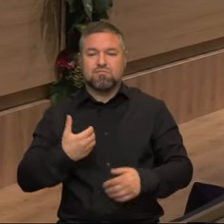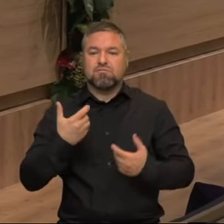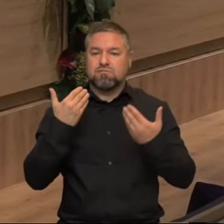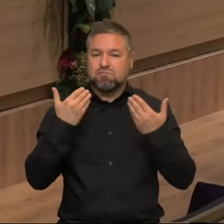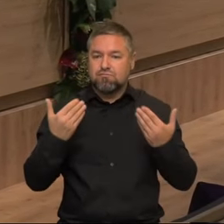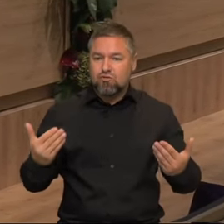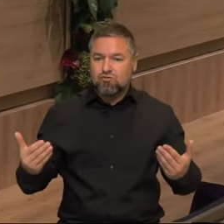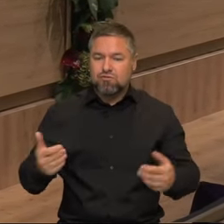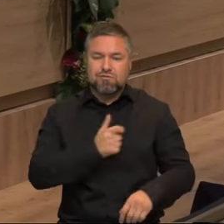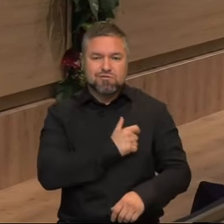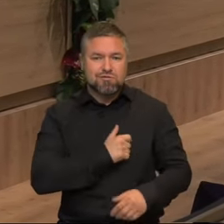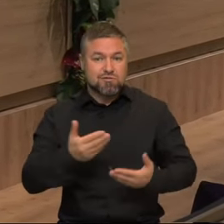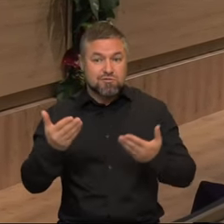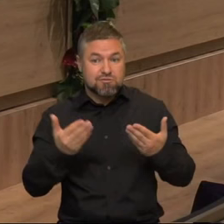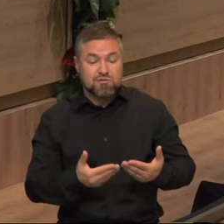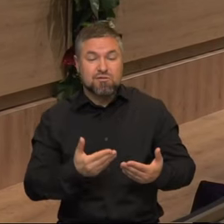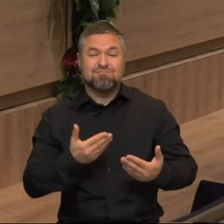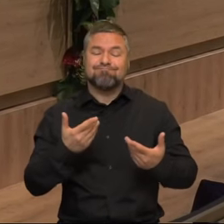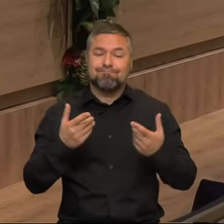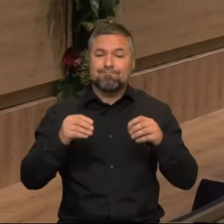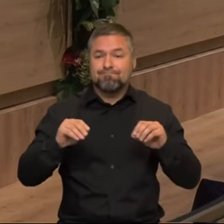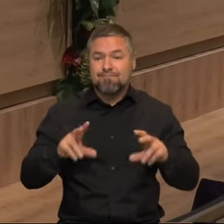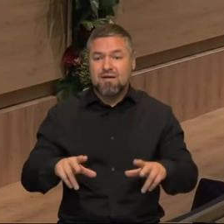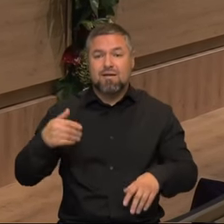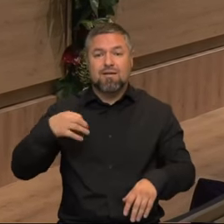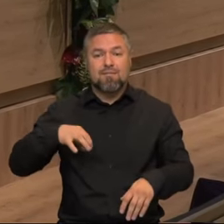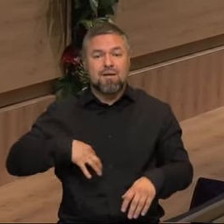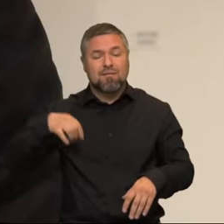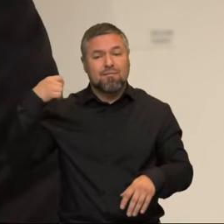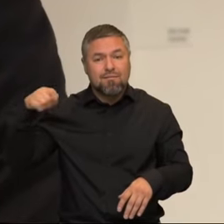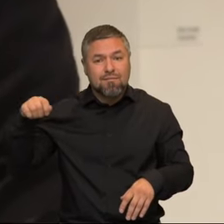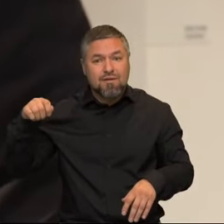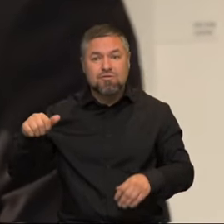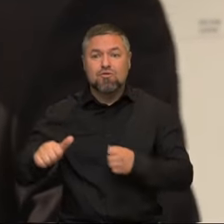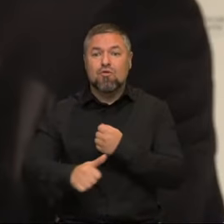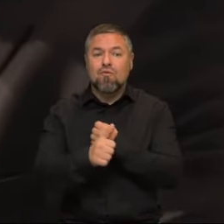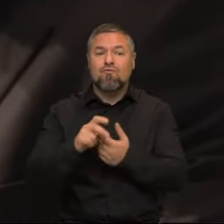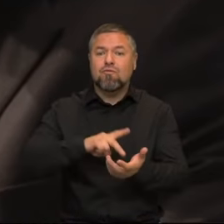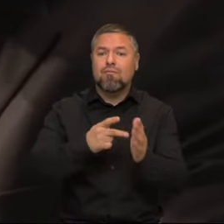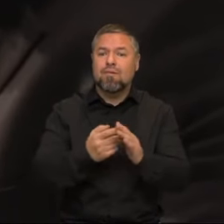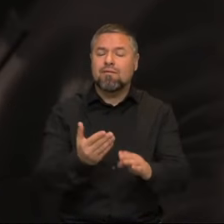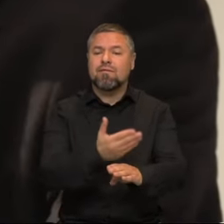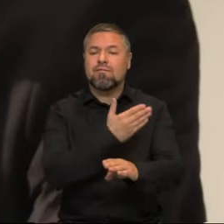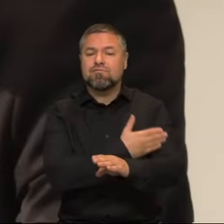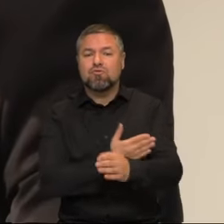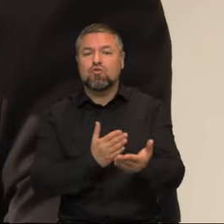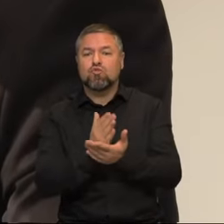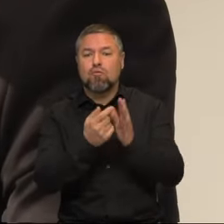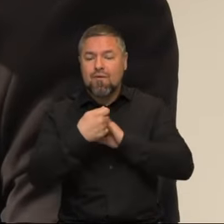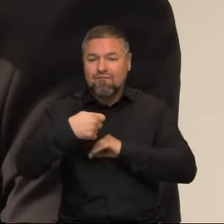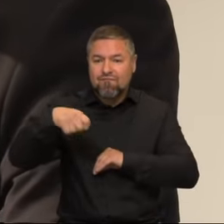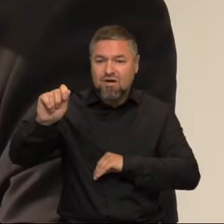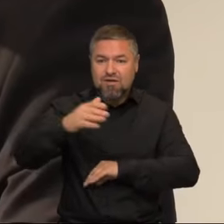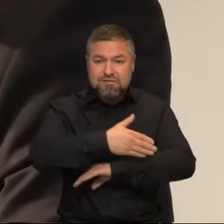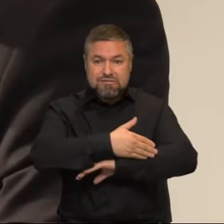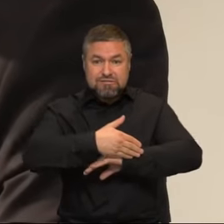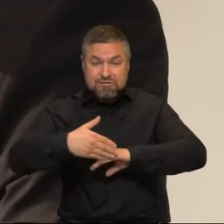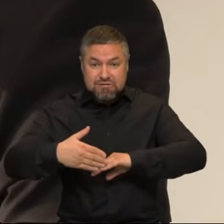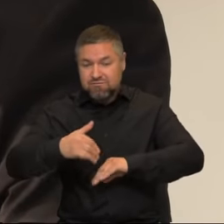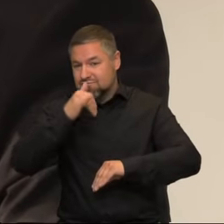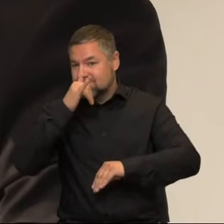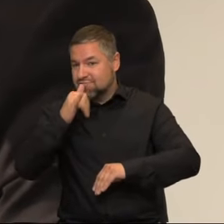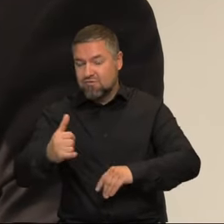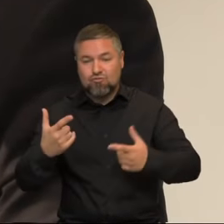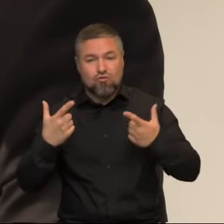za zaproszenie. Niestety pani prezydent z uwagi na wcześniejsze plany i służbowy wyjazd zagraniczny nie